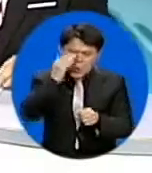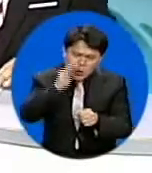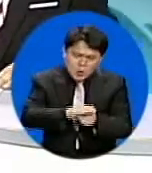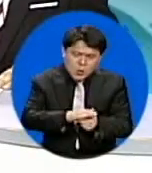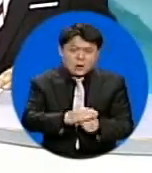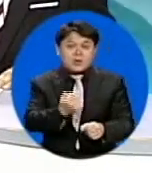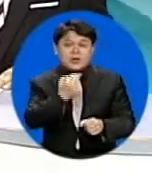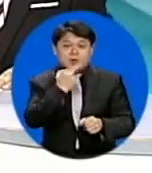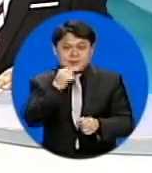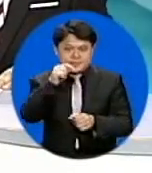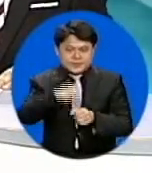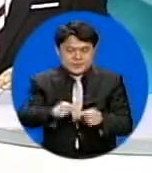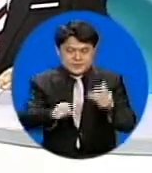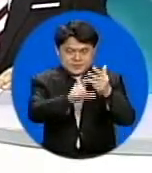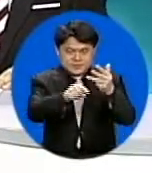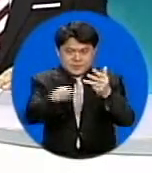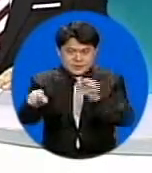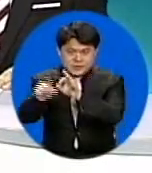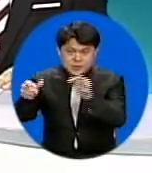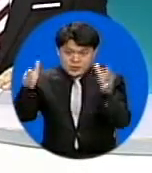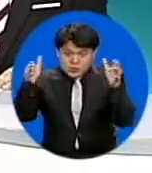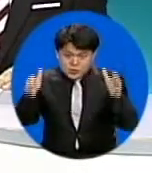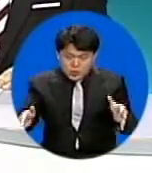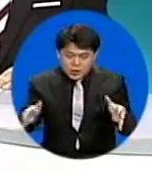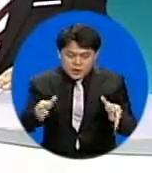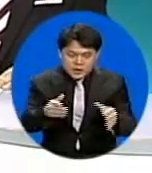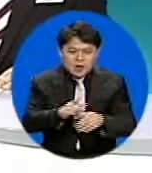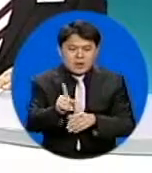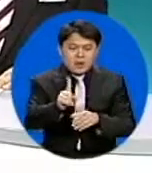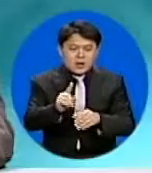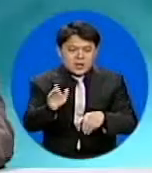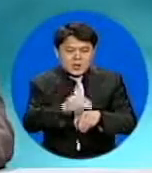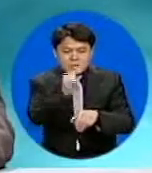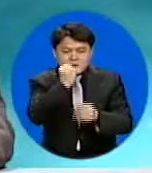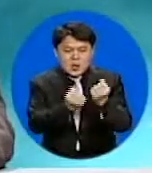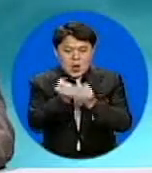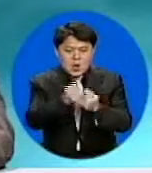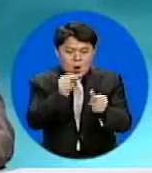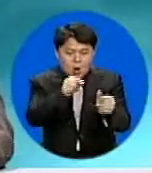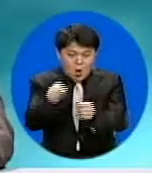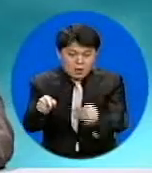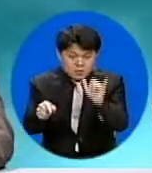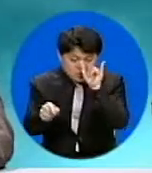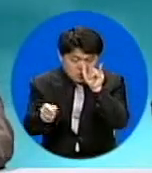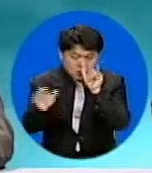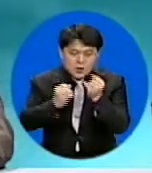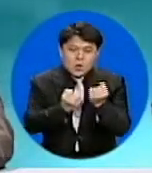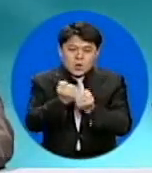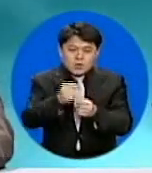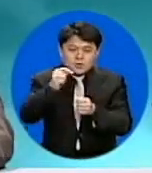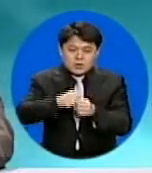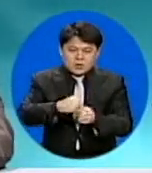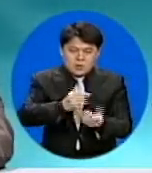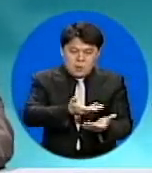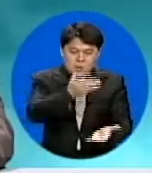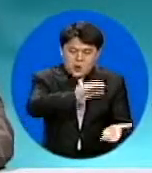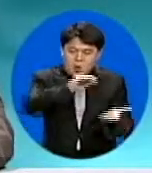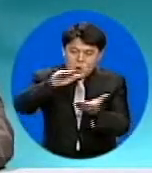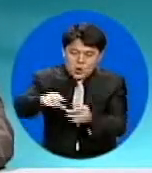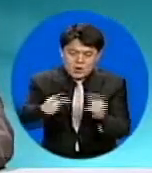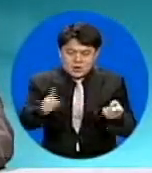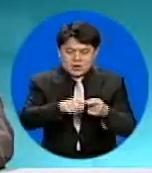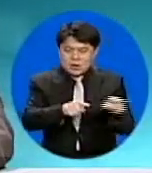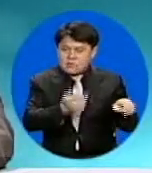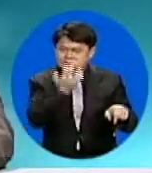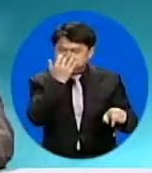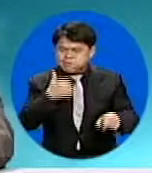없도록 지금 8월부터 10월까지 집중 소명 기간을 운영한다 이렇게 밝혔습니다. 네. 자, 하지만 이 소명을 위해서 어떤 자료를 제출해야 하는지 뭐 이걸 잘